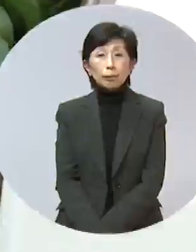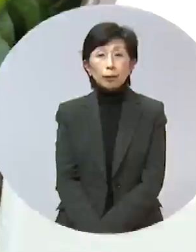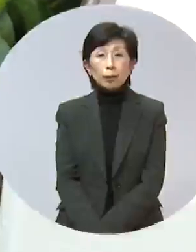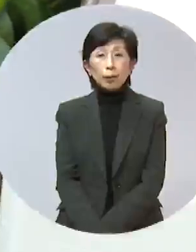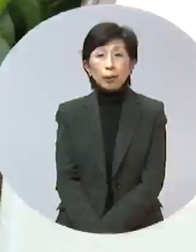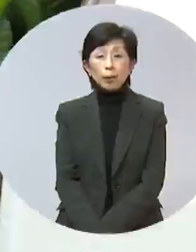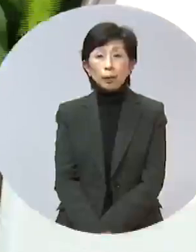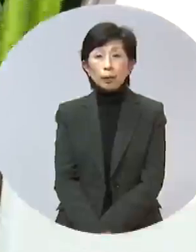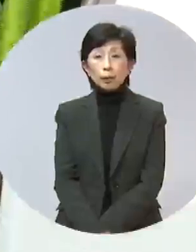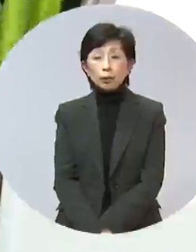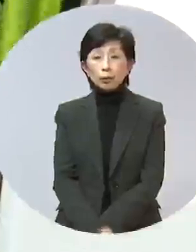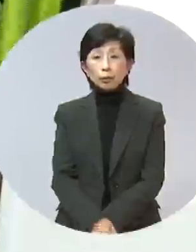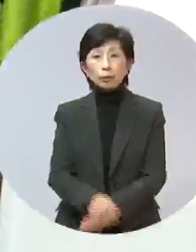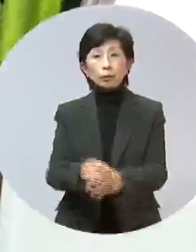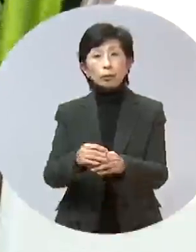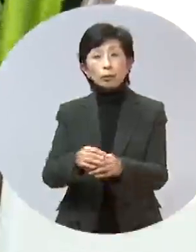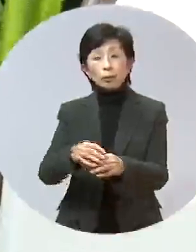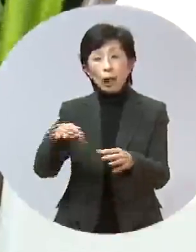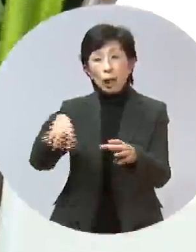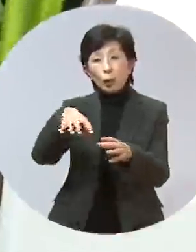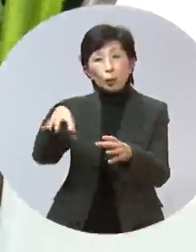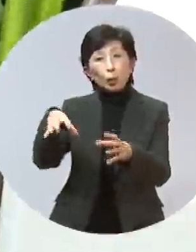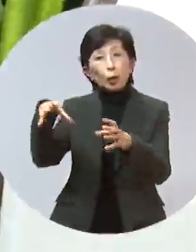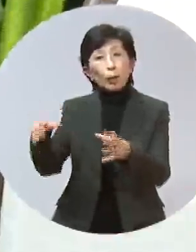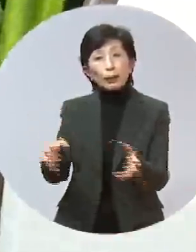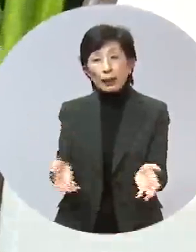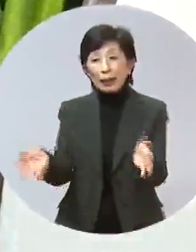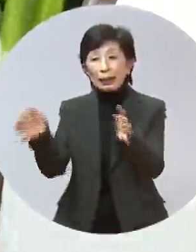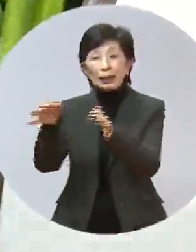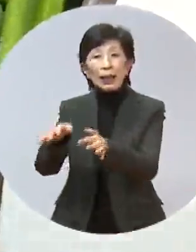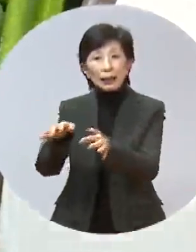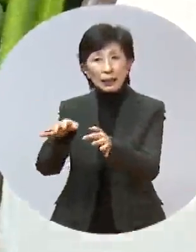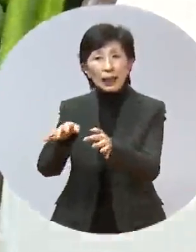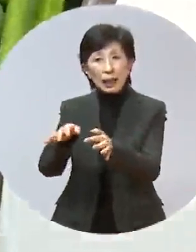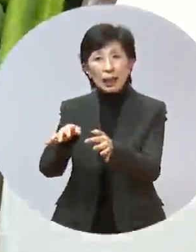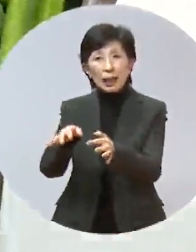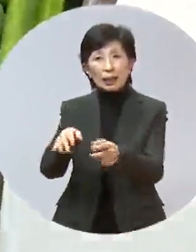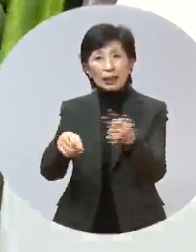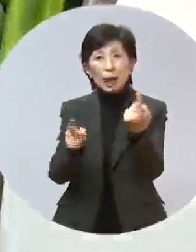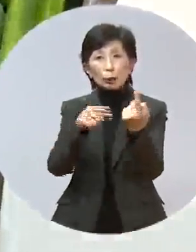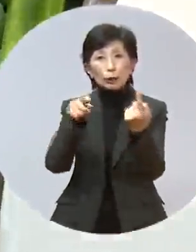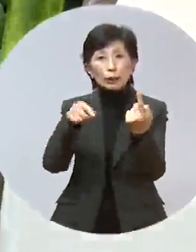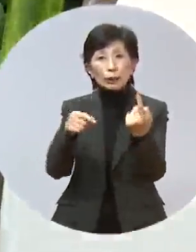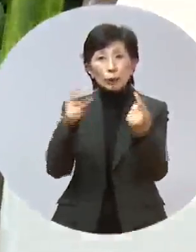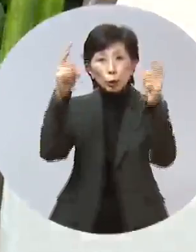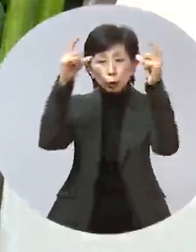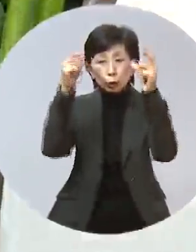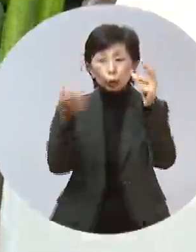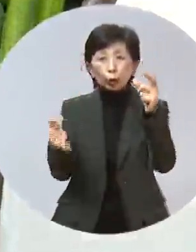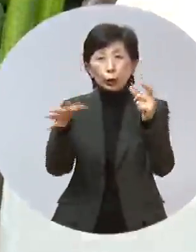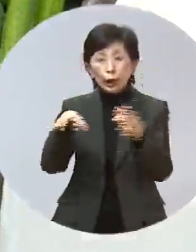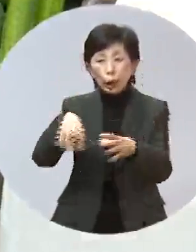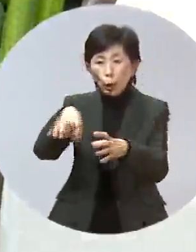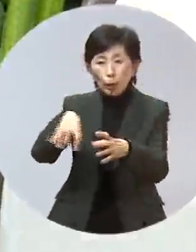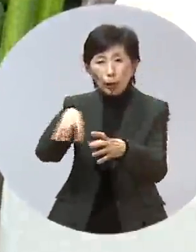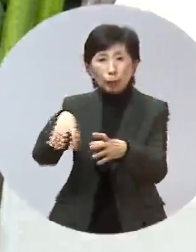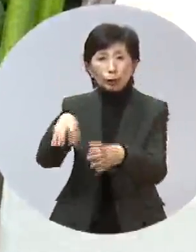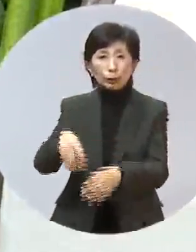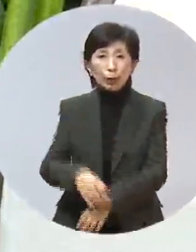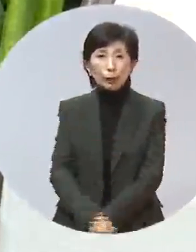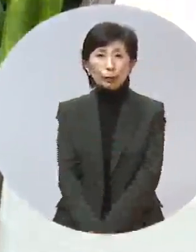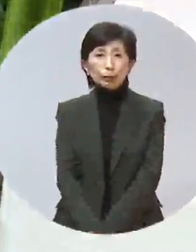切り分けたほうれん草をそのままフードプロセッサーに入れ、 100cc の牛乳を加え細かくします。